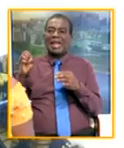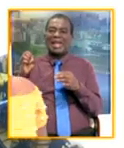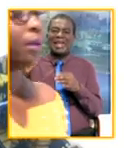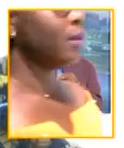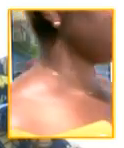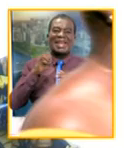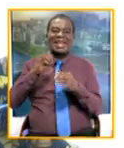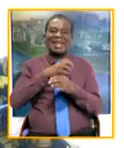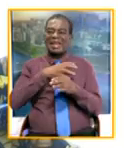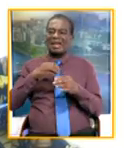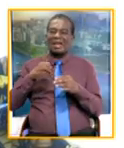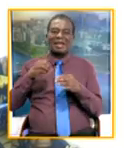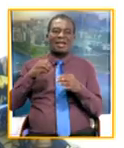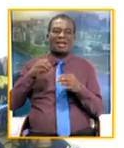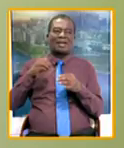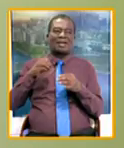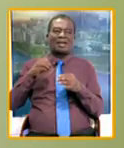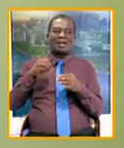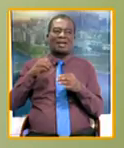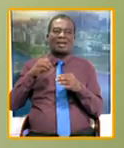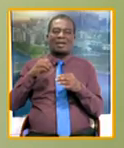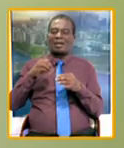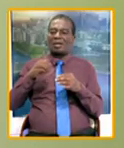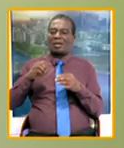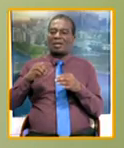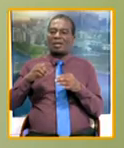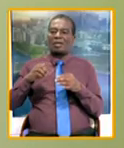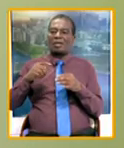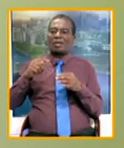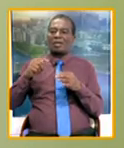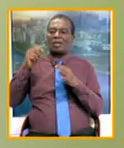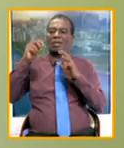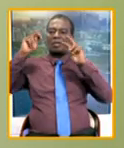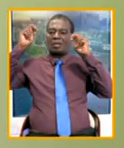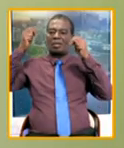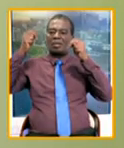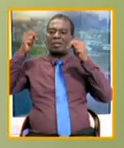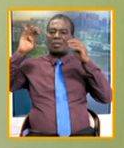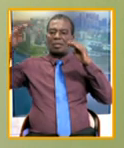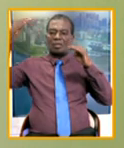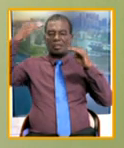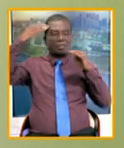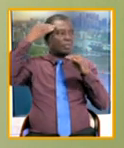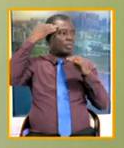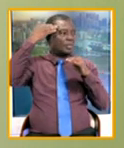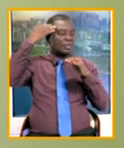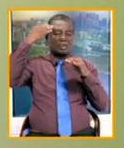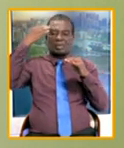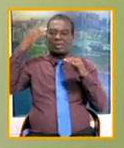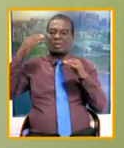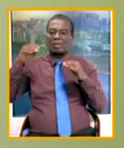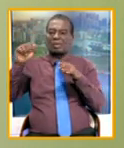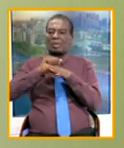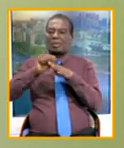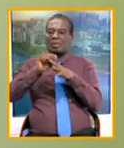diplomatie ivoirienne avec d'autres pays. Au titre du ministère d'État, ministère des